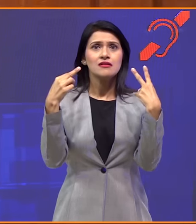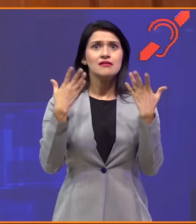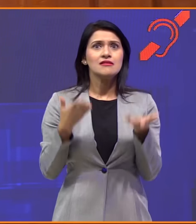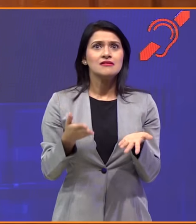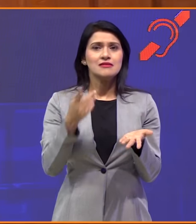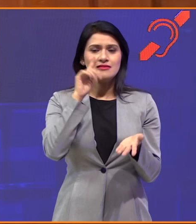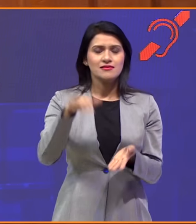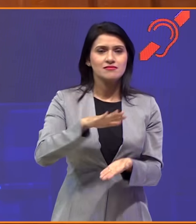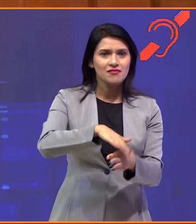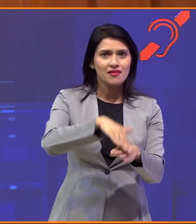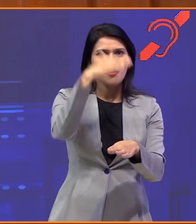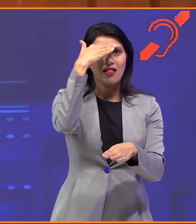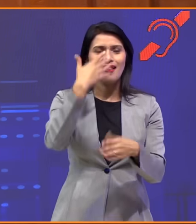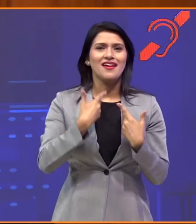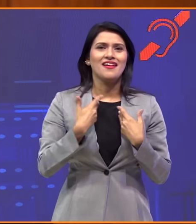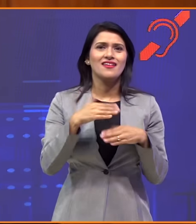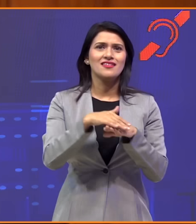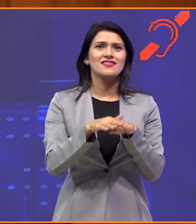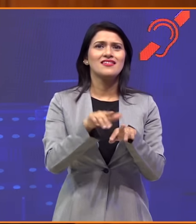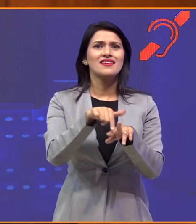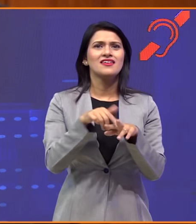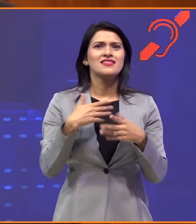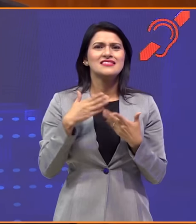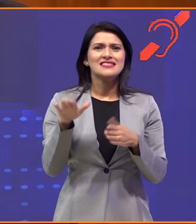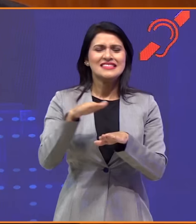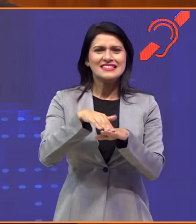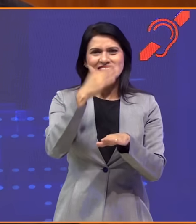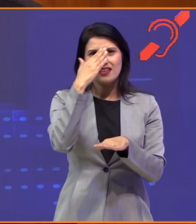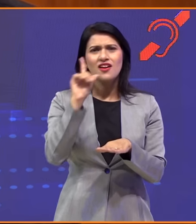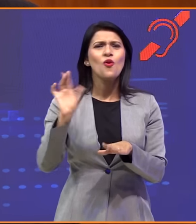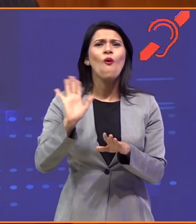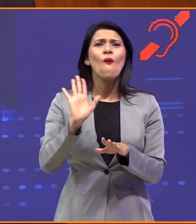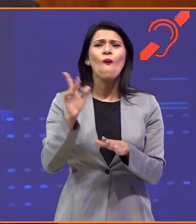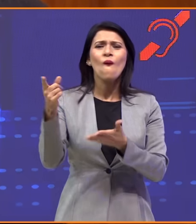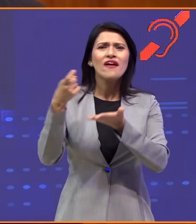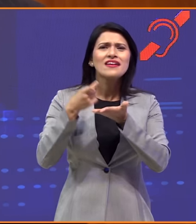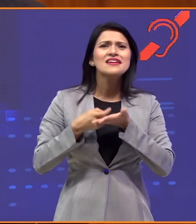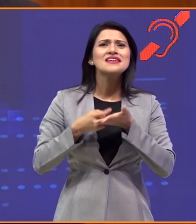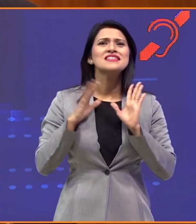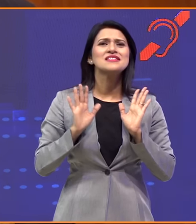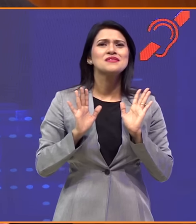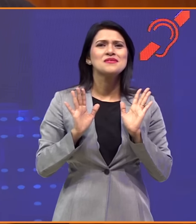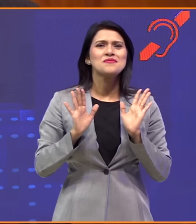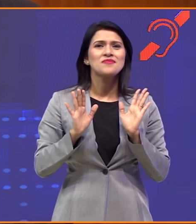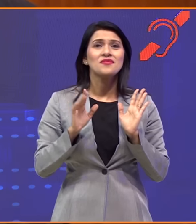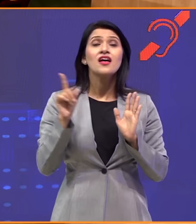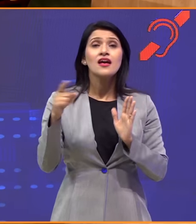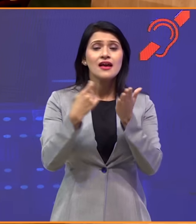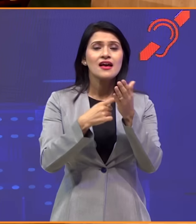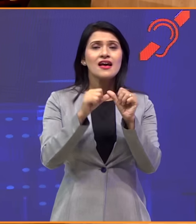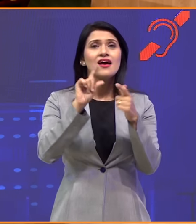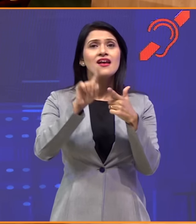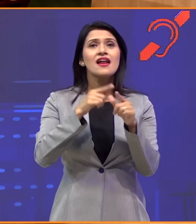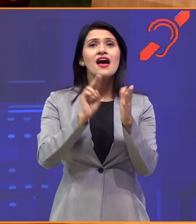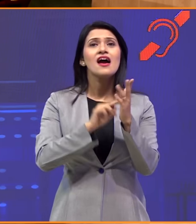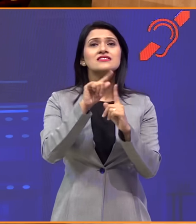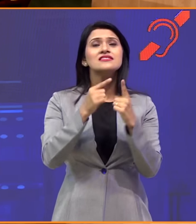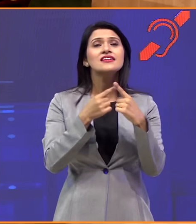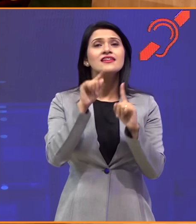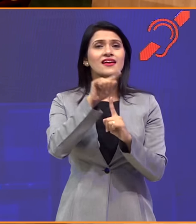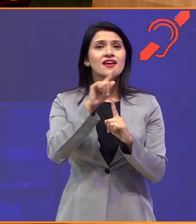कटना ने आपके पैर छुए थे अरे भाई उन्होंने सम्मान दिखाया और खास करके उन्होंने राजनीति फिल्म देखी और